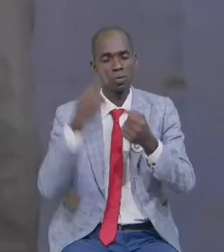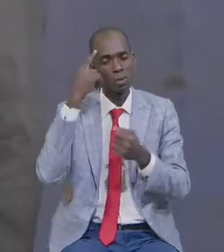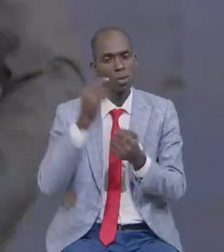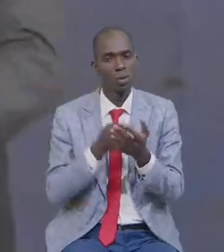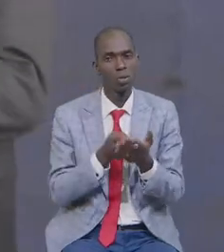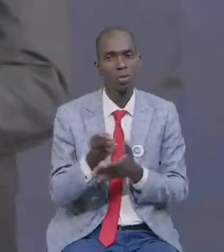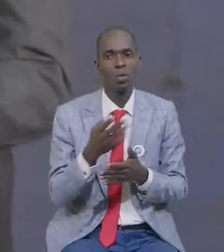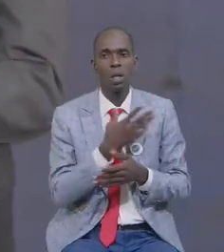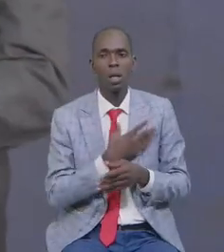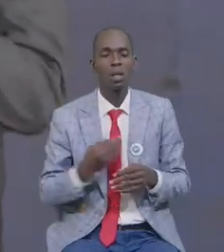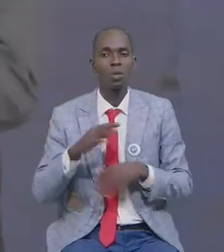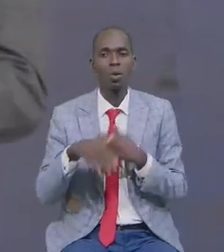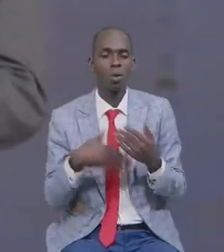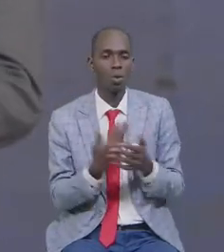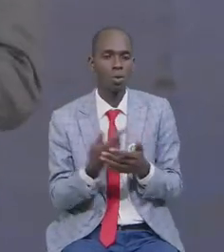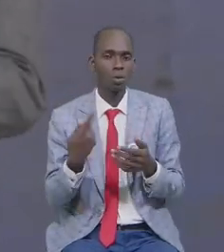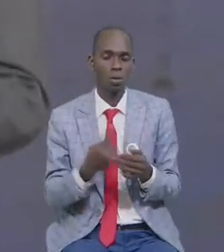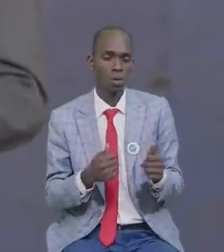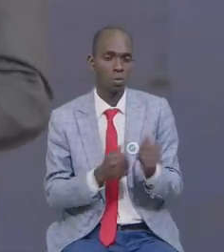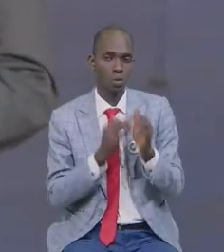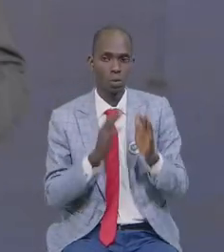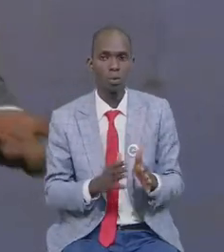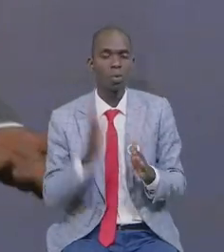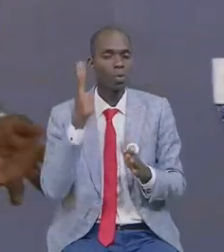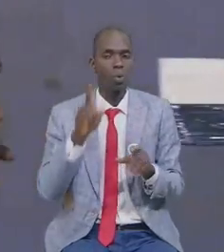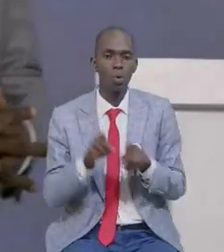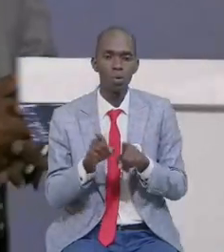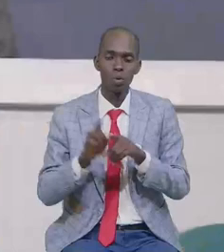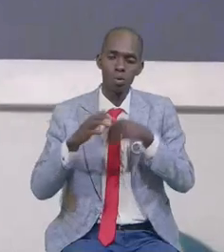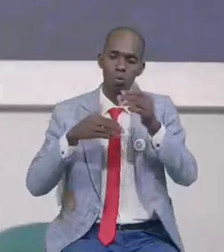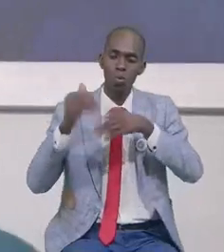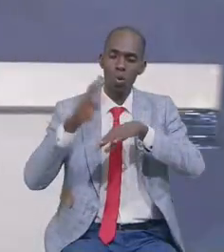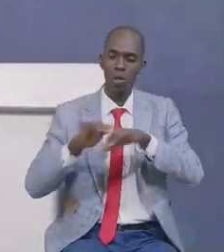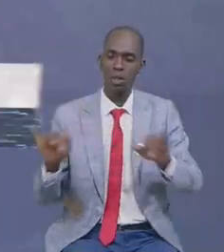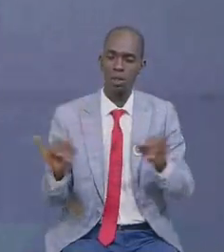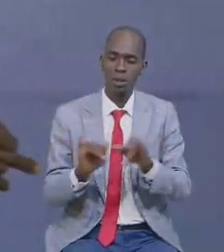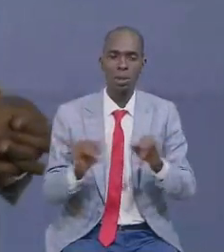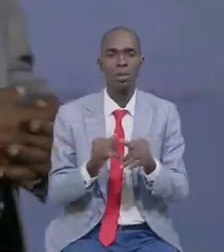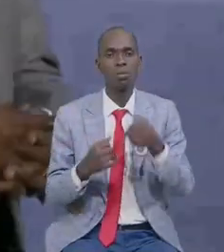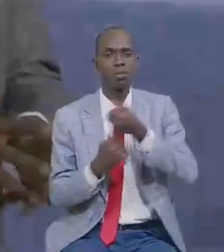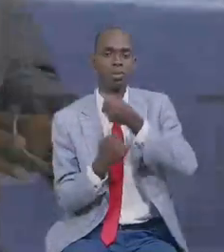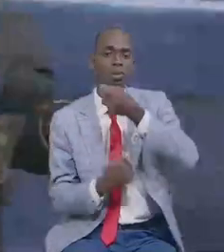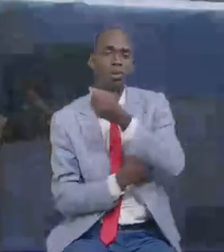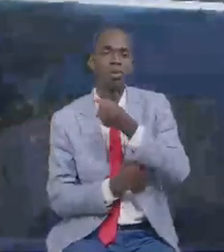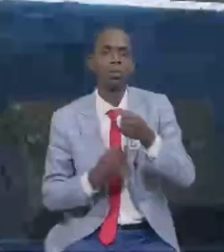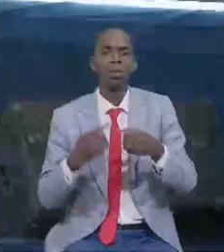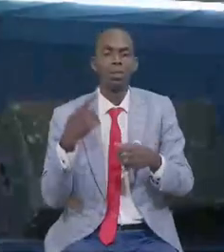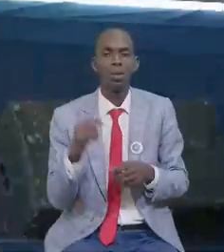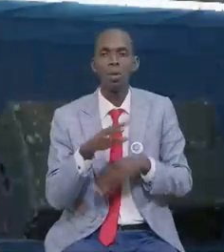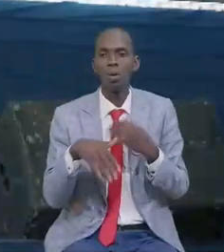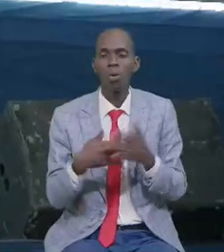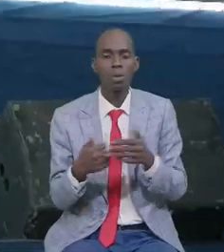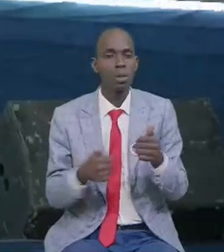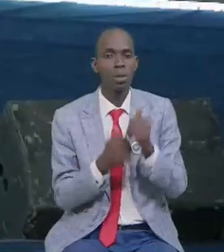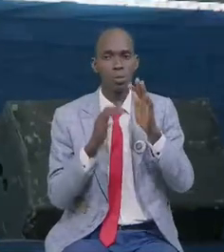les prophètes ont suivi. Ils ont également bâti sur cette fondation. L'apôtre Paul, l'apôtre aux païens, il a